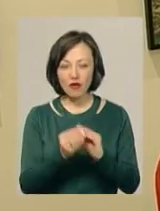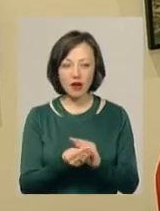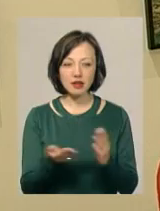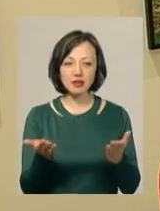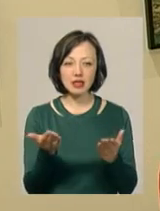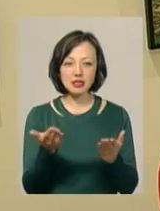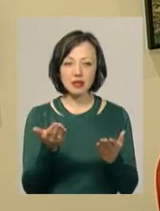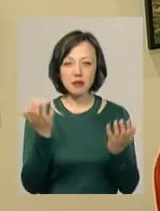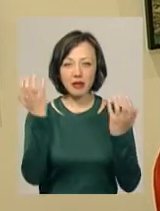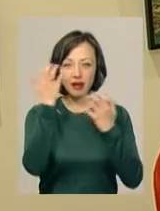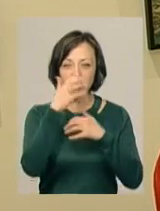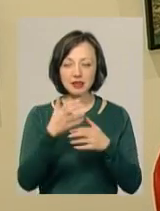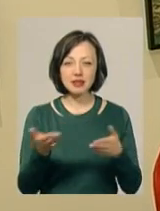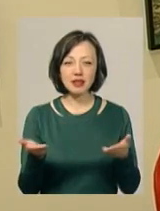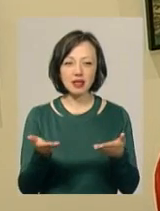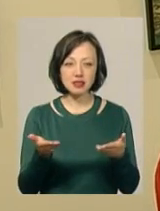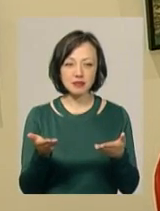десь прикритися,